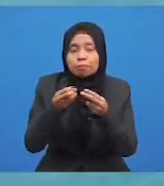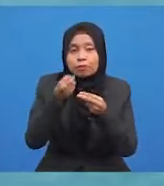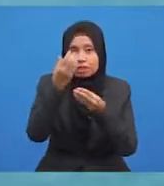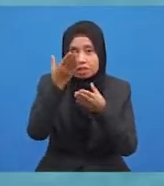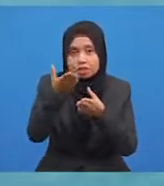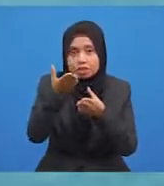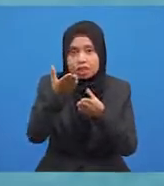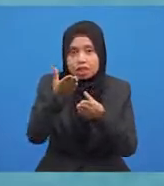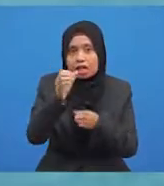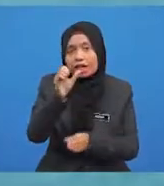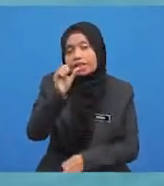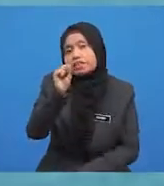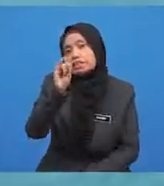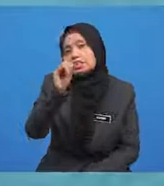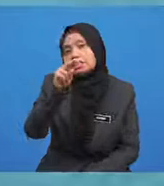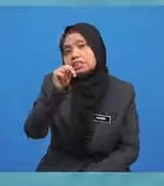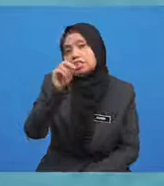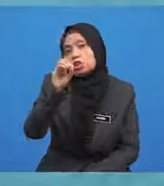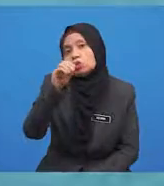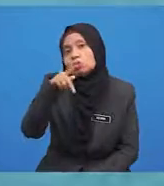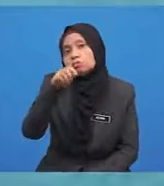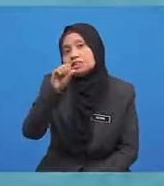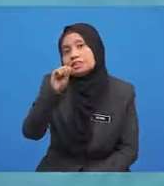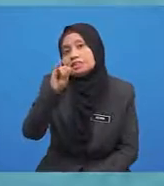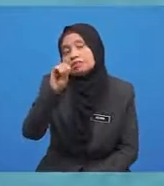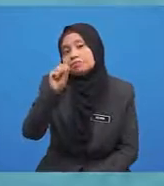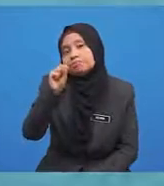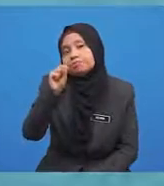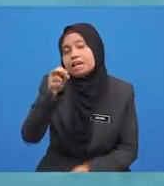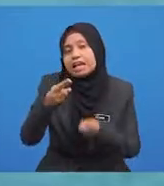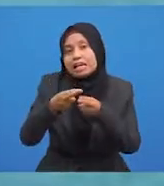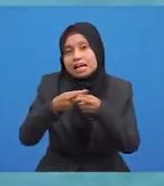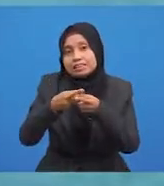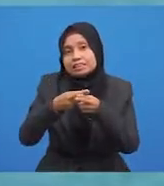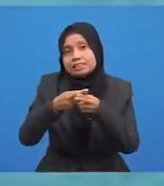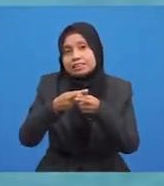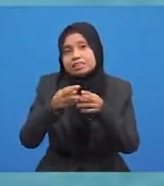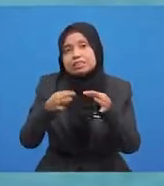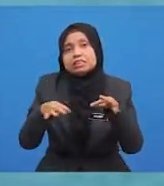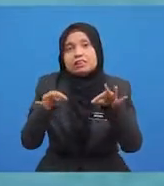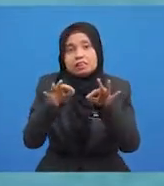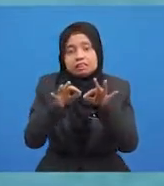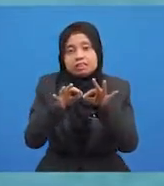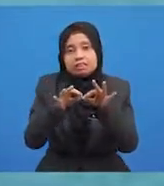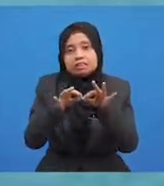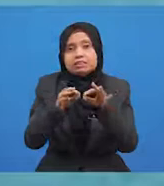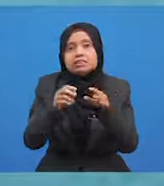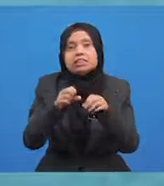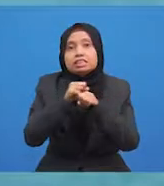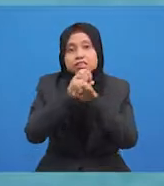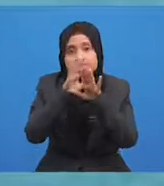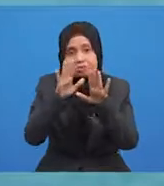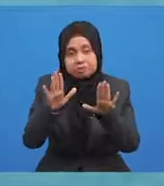Menyatakan sinopsis cerpen Oren dengan jelas. 2. Menyatakan tema cerpen dengan